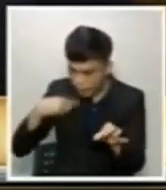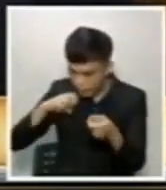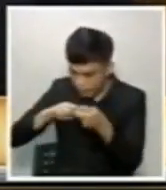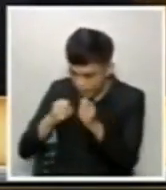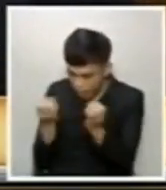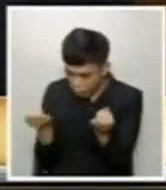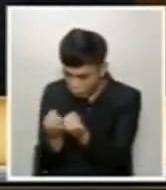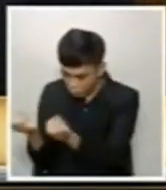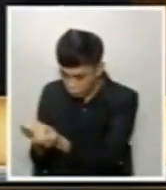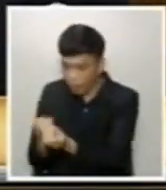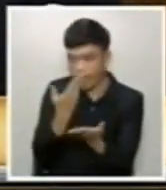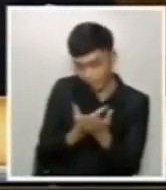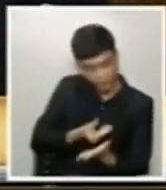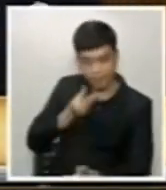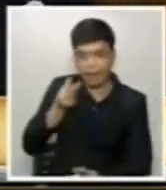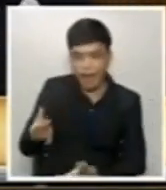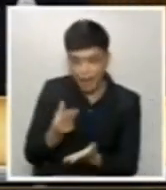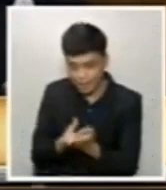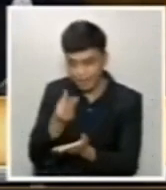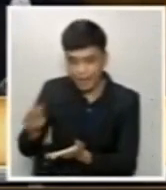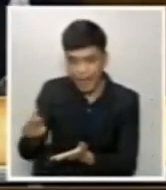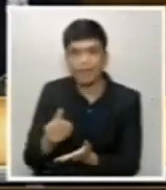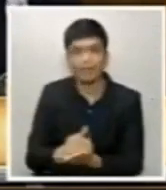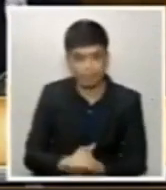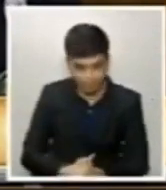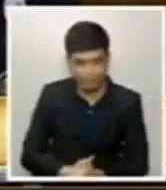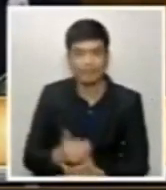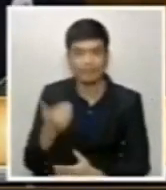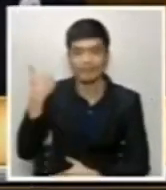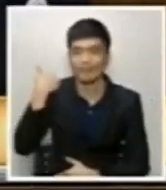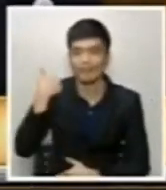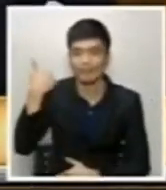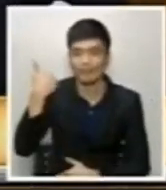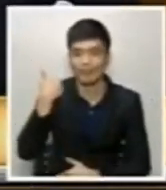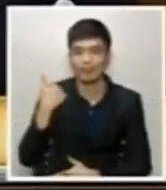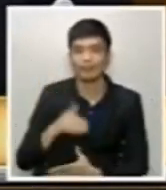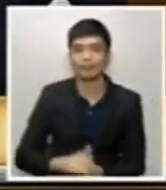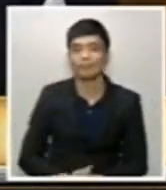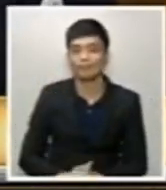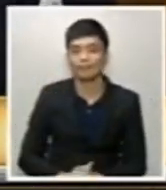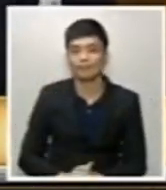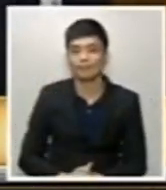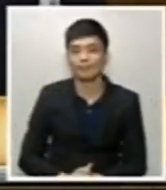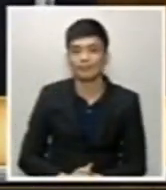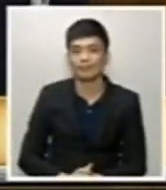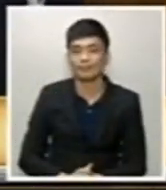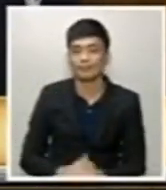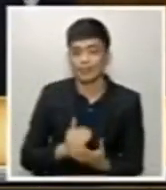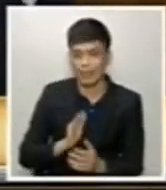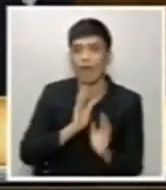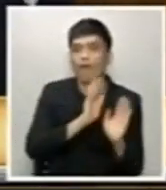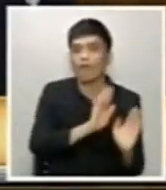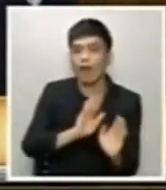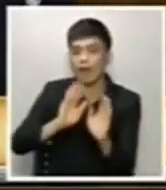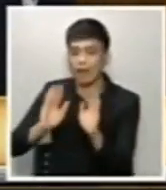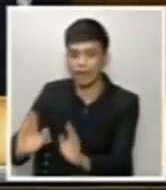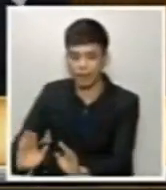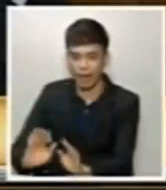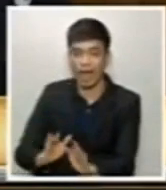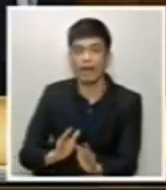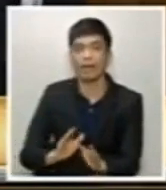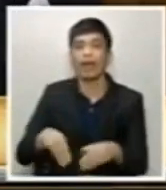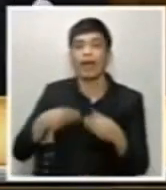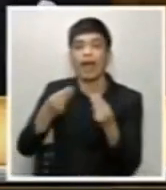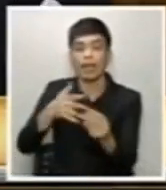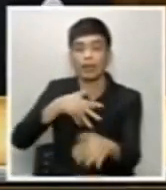ที่จะต้องสูญเสียที่มาทำเป็นอ่างเก็บน้ำในครั้งนี้นะครับและส่วนหนึ่งที่ผมอยากจะขอฝากไปก็คืออยากจะฝากไปถึงพี่น้องประ